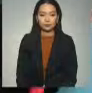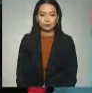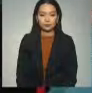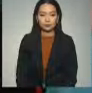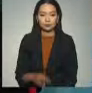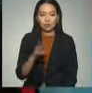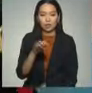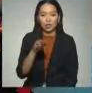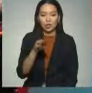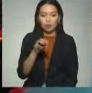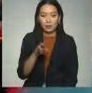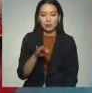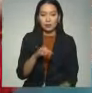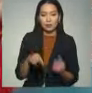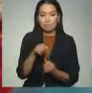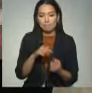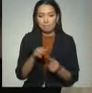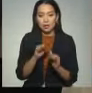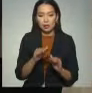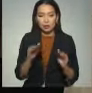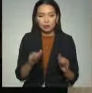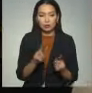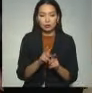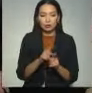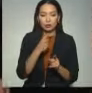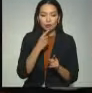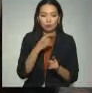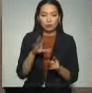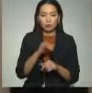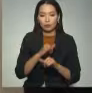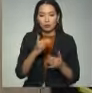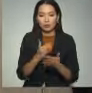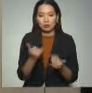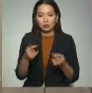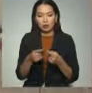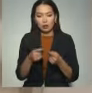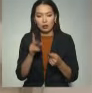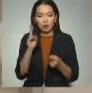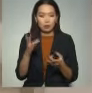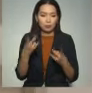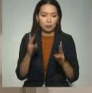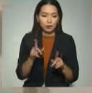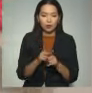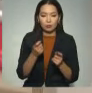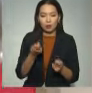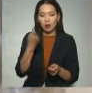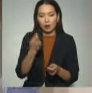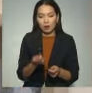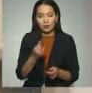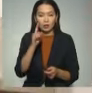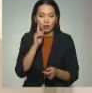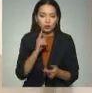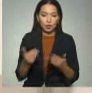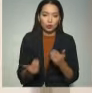Менеджмент, бизнес және білім колледжінің студенттері үшін қиындықтар артта қалды. Енді олар жалдамалы пәтерге қарағанда әлдеқайда арзан, жайлы,